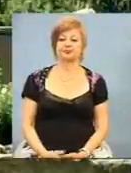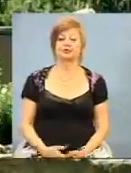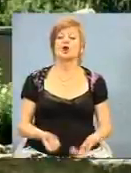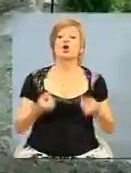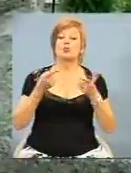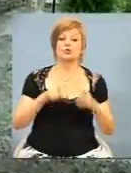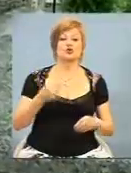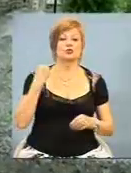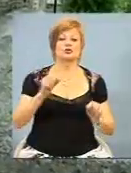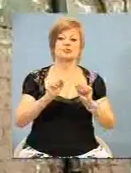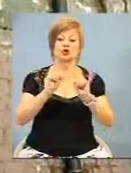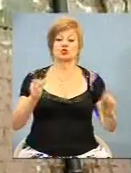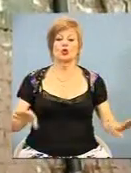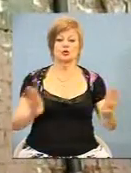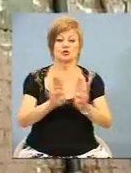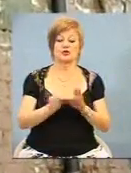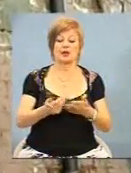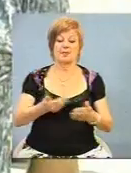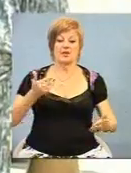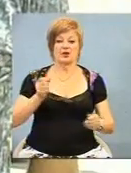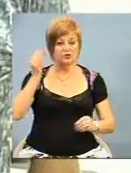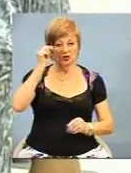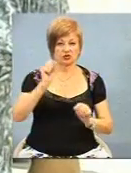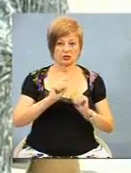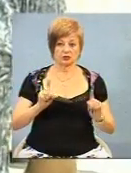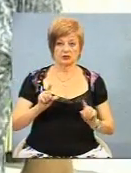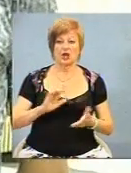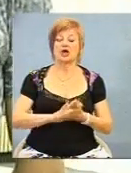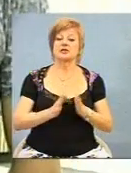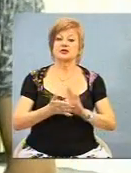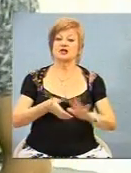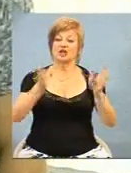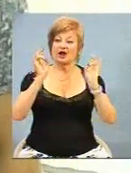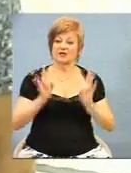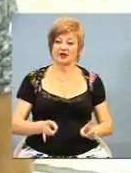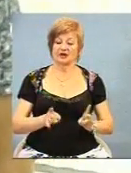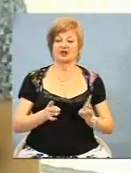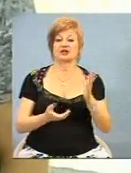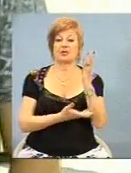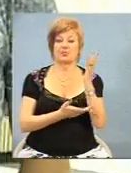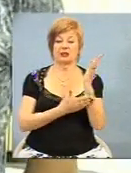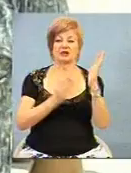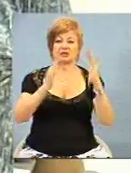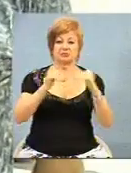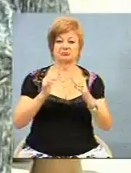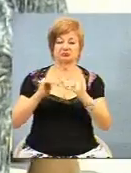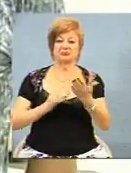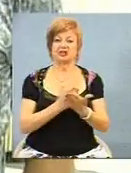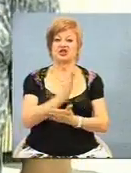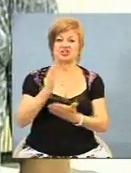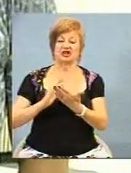Чому запорізьку школу закрили перед навчальним роком? Состояние аварійне, є гнилі балки, є тріщини в